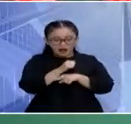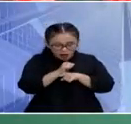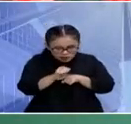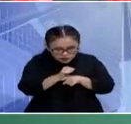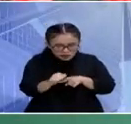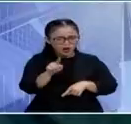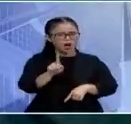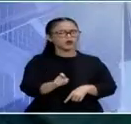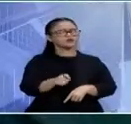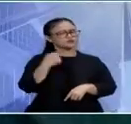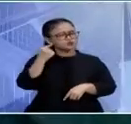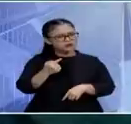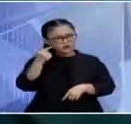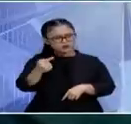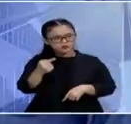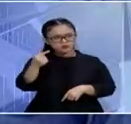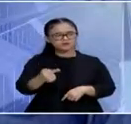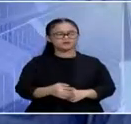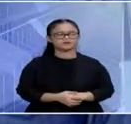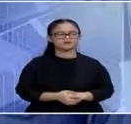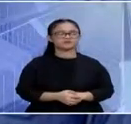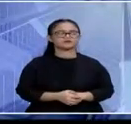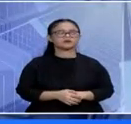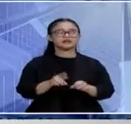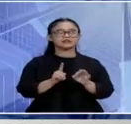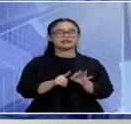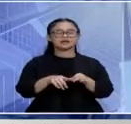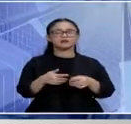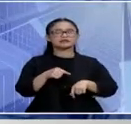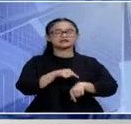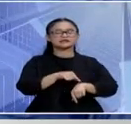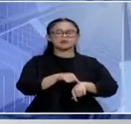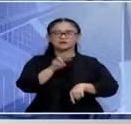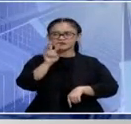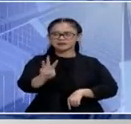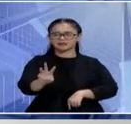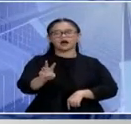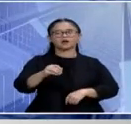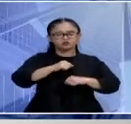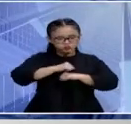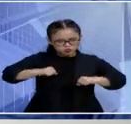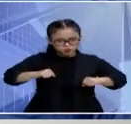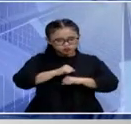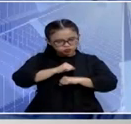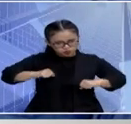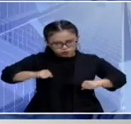secara terus-menerus. Jam 3 latihan fisik sampai jam 5,